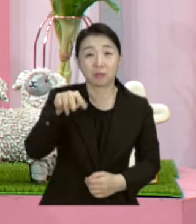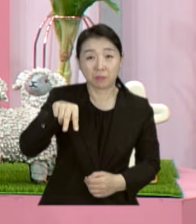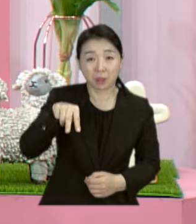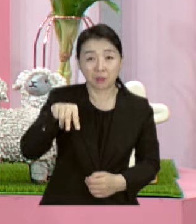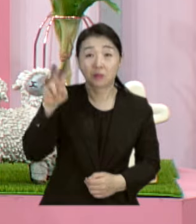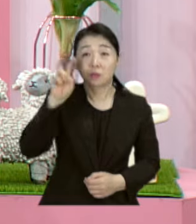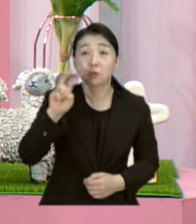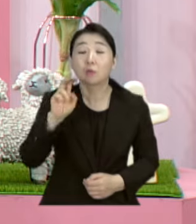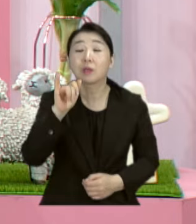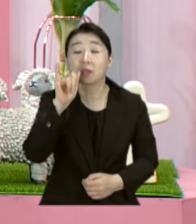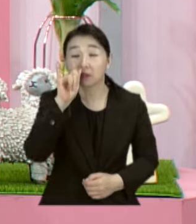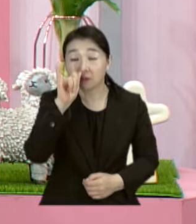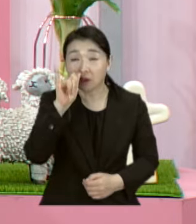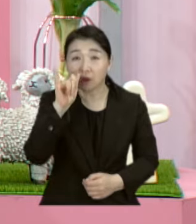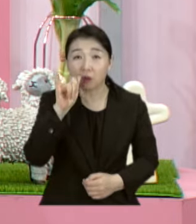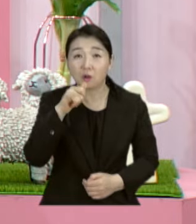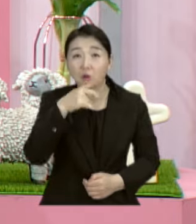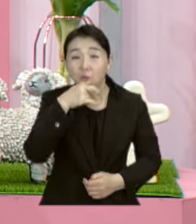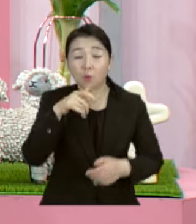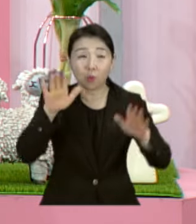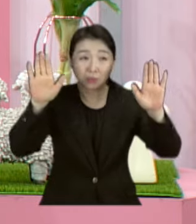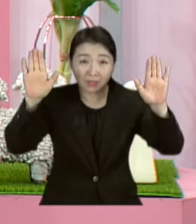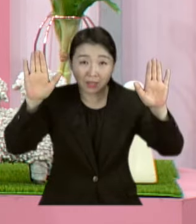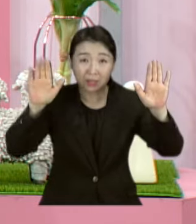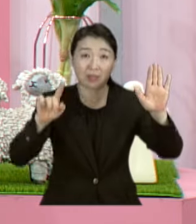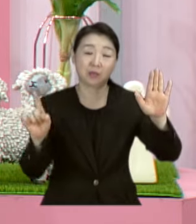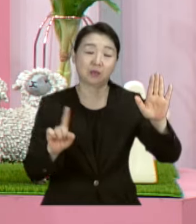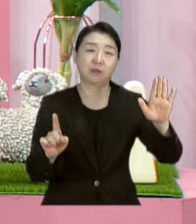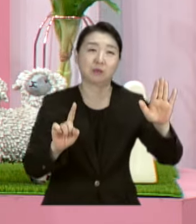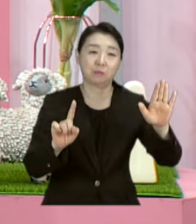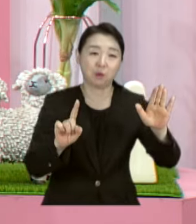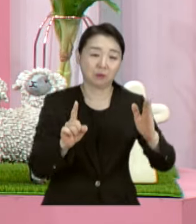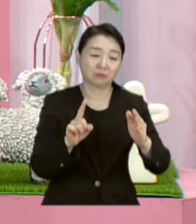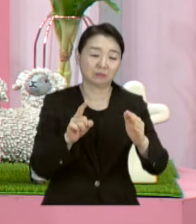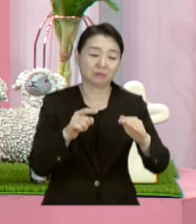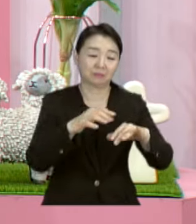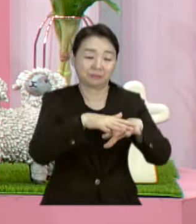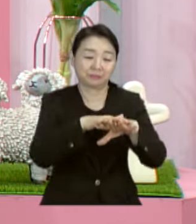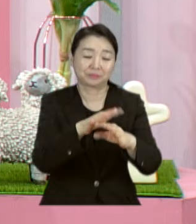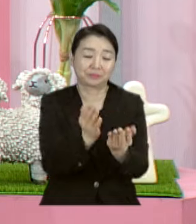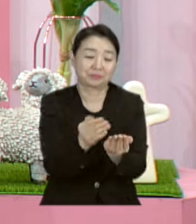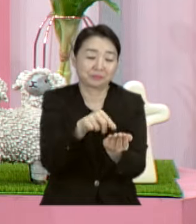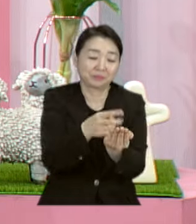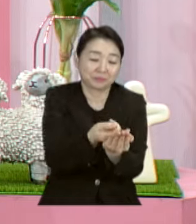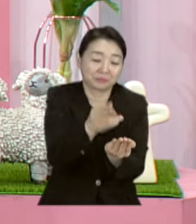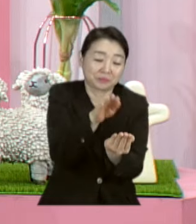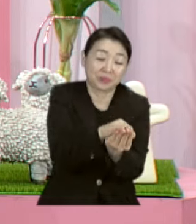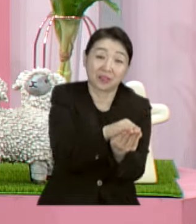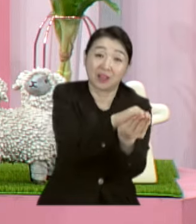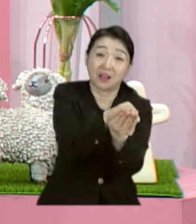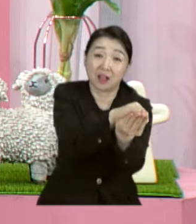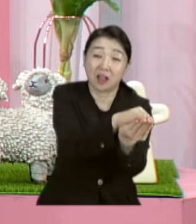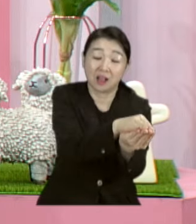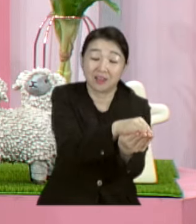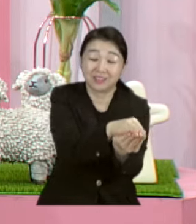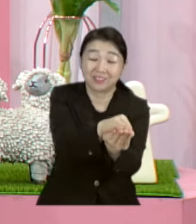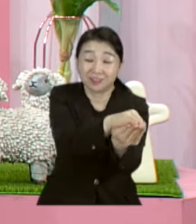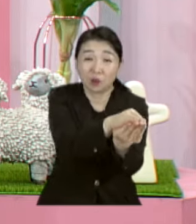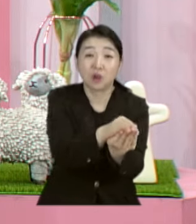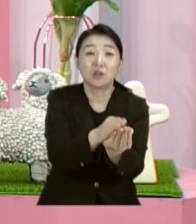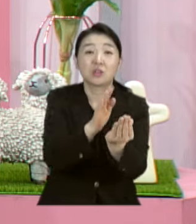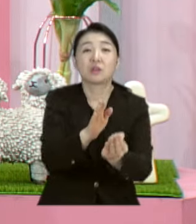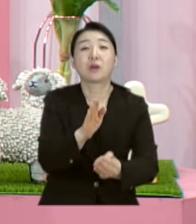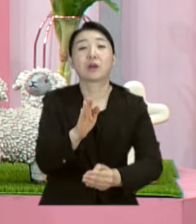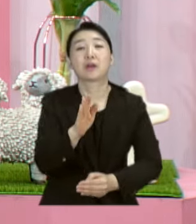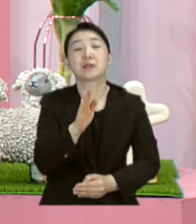갈대 상자에 넣어서 나일강에 띄우는 엄마의 마음, 네, 네. 너의 참 아버지, 너의 참 아버지, 네. 참 부모 네.